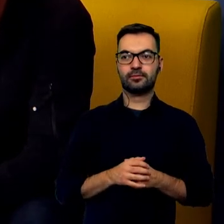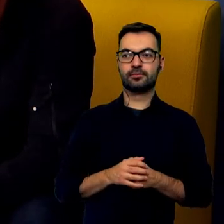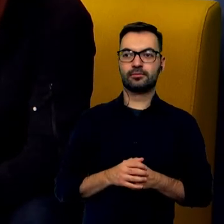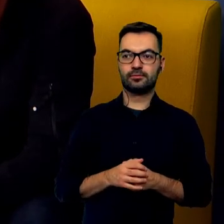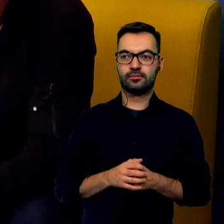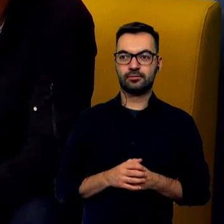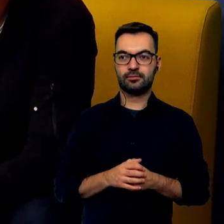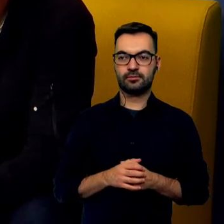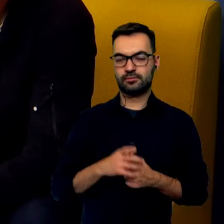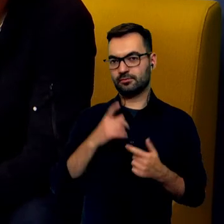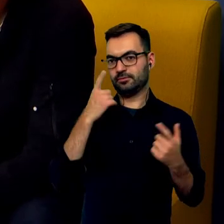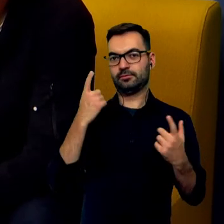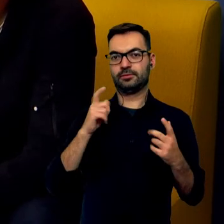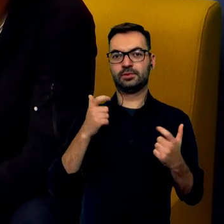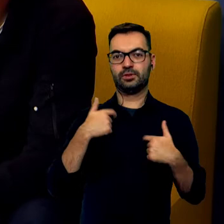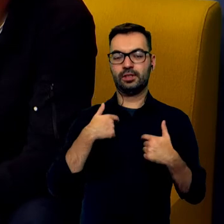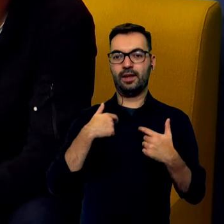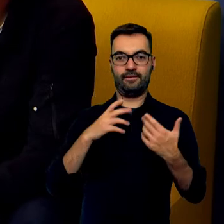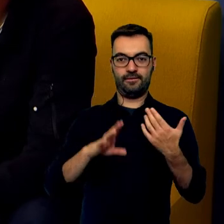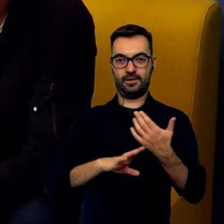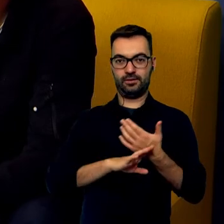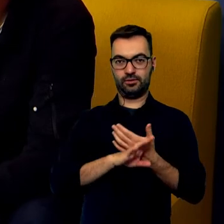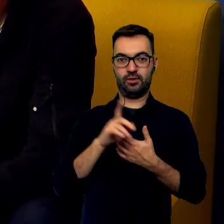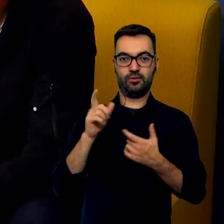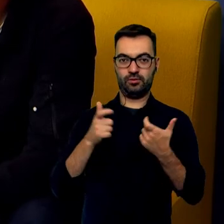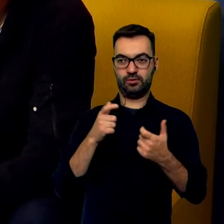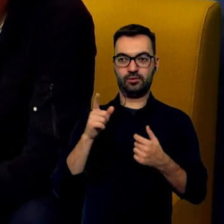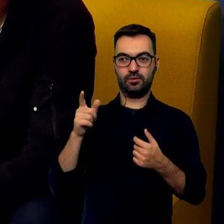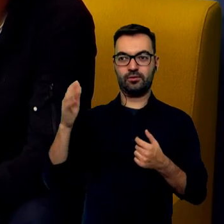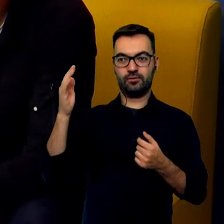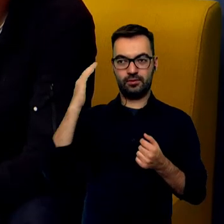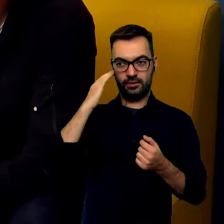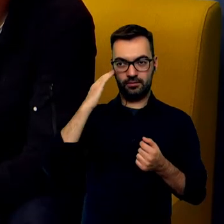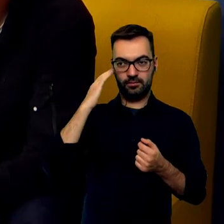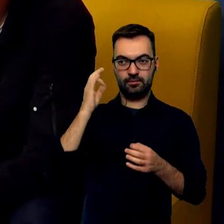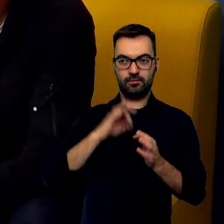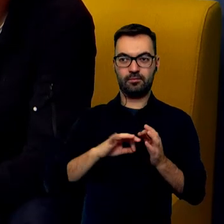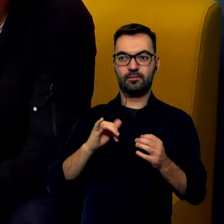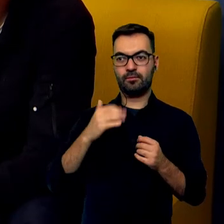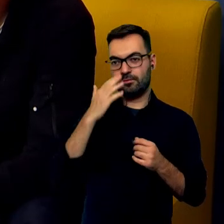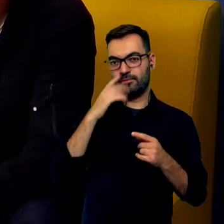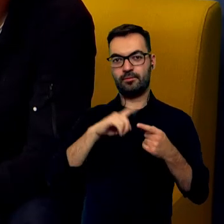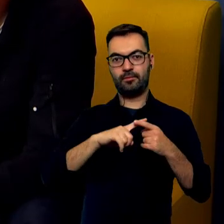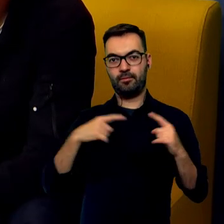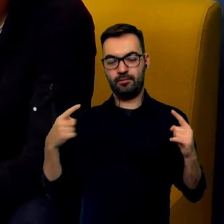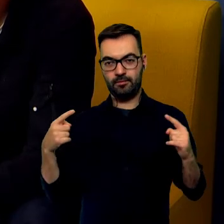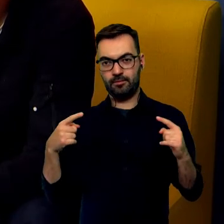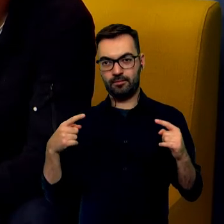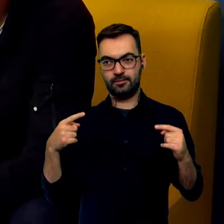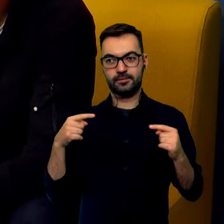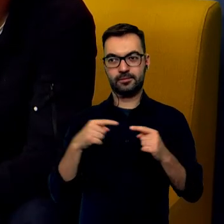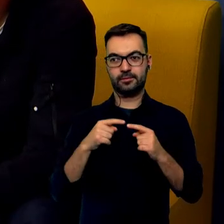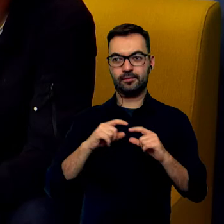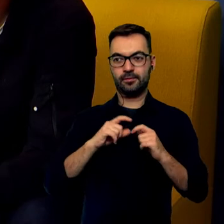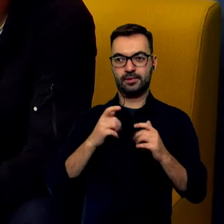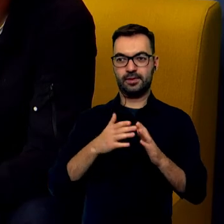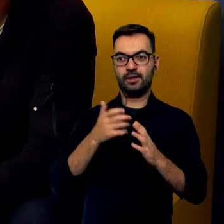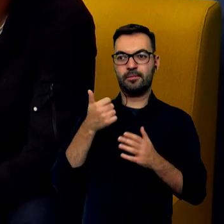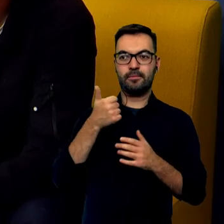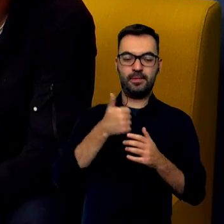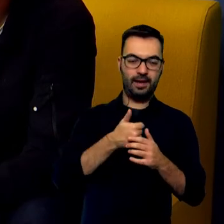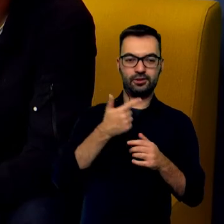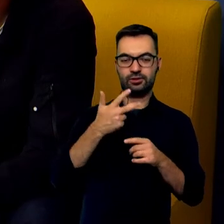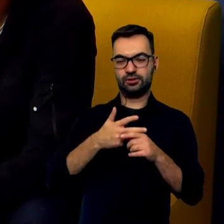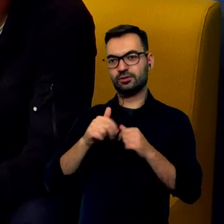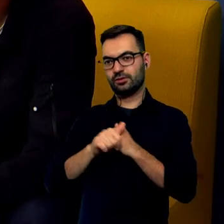i to było nieprawdopodobnie, że cokolwiek ja zagrałem, to on wiedział, jaki to ma kontekst na stronie